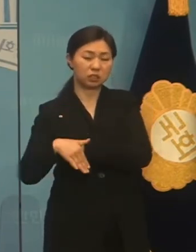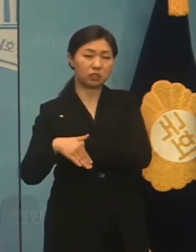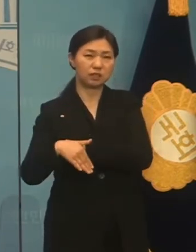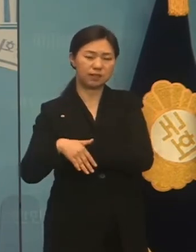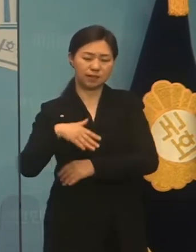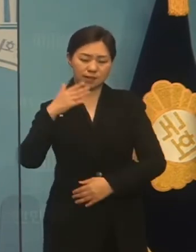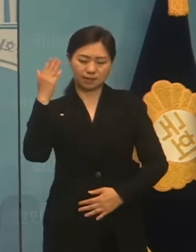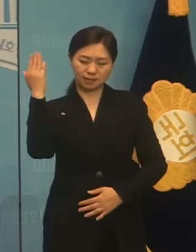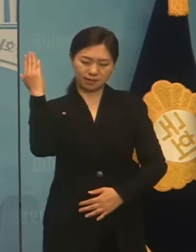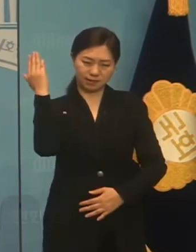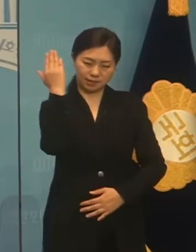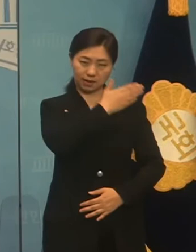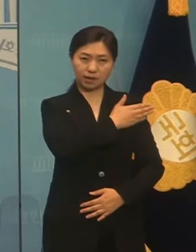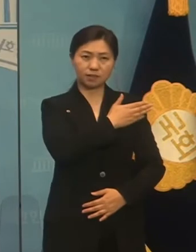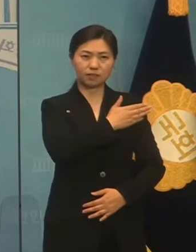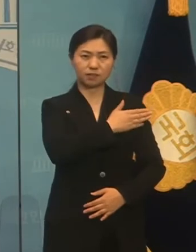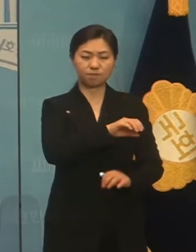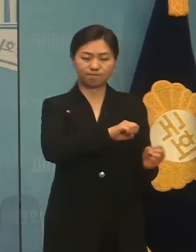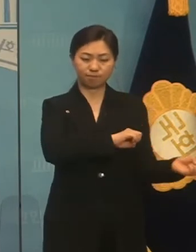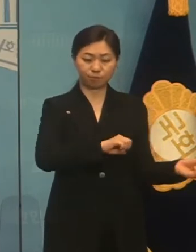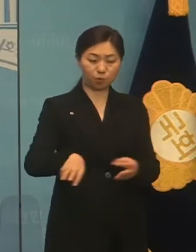말끔히 해체하고